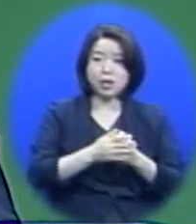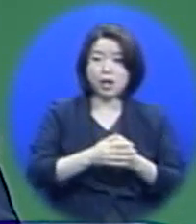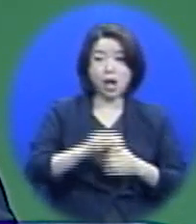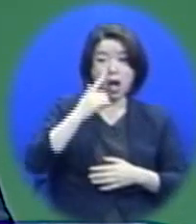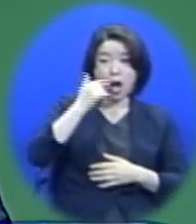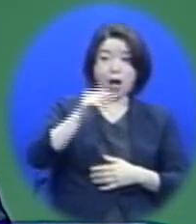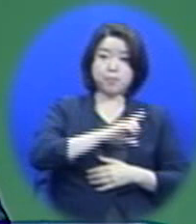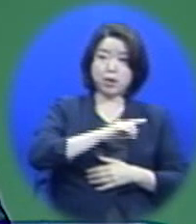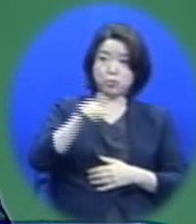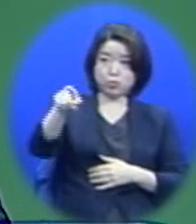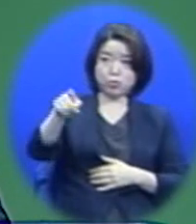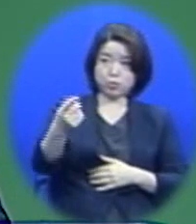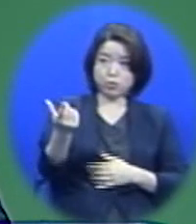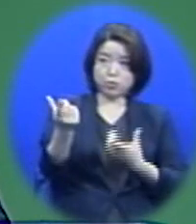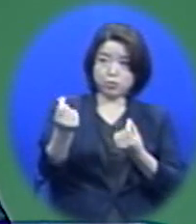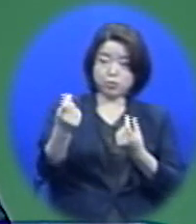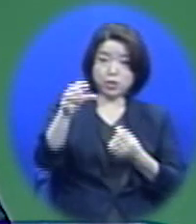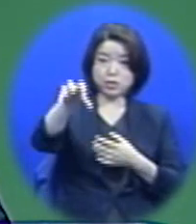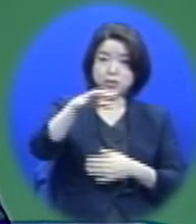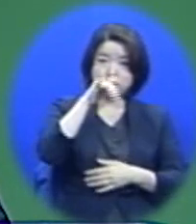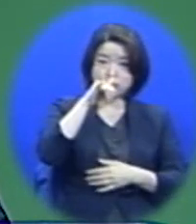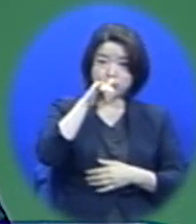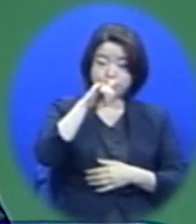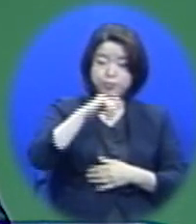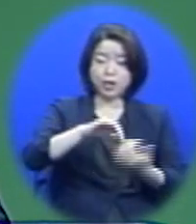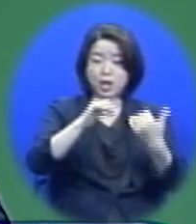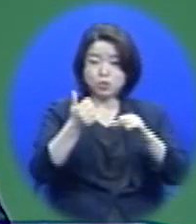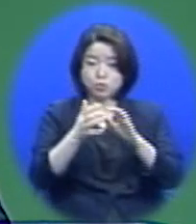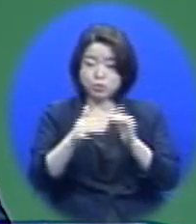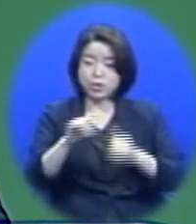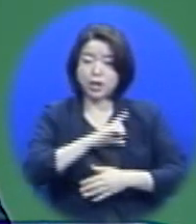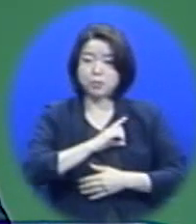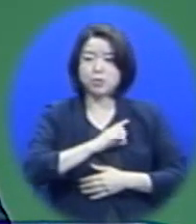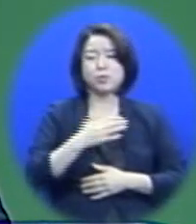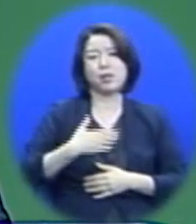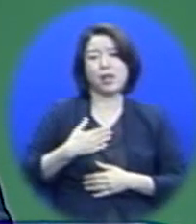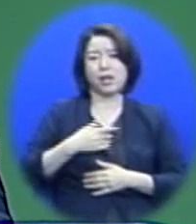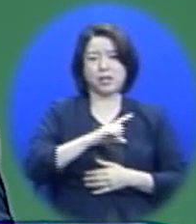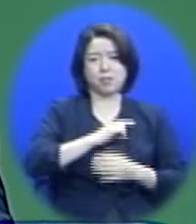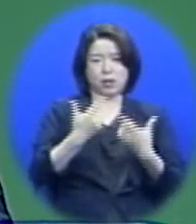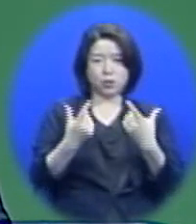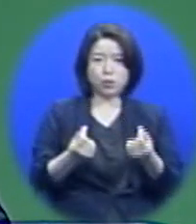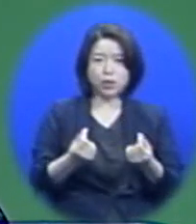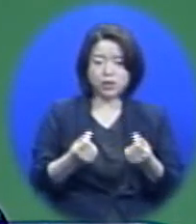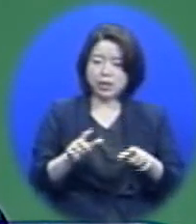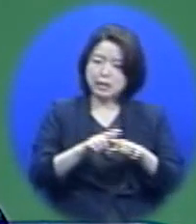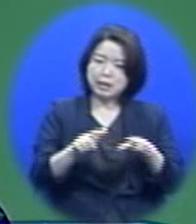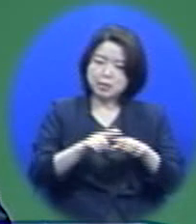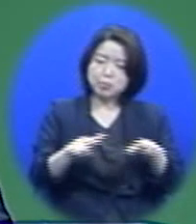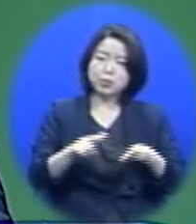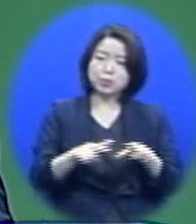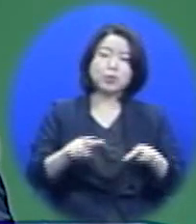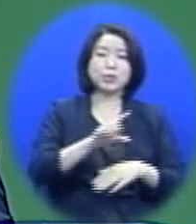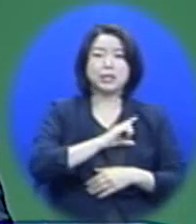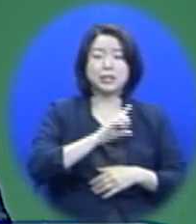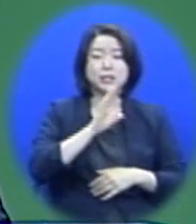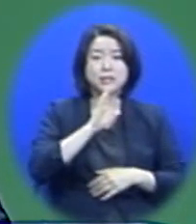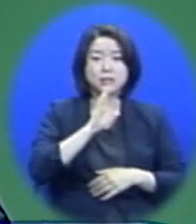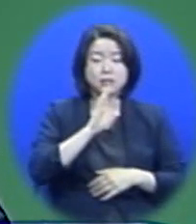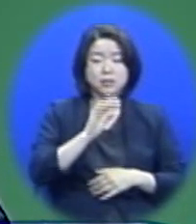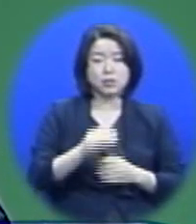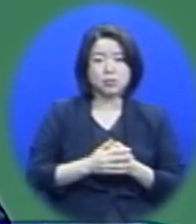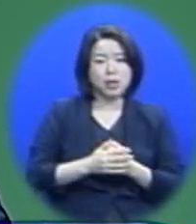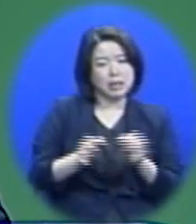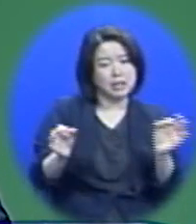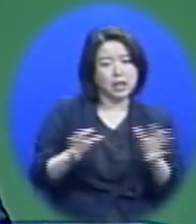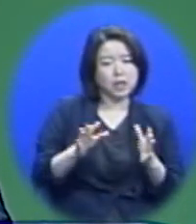저기 있어? 라고 묻는데 고인 이름이 제 이름과 같았습니다. 흔한 이름이었지만 잠시 동안 기분이 안